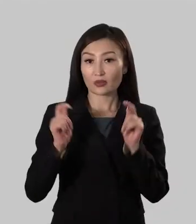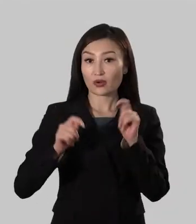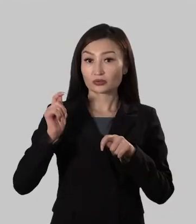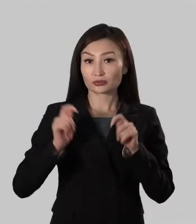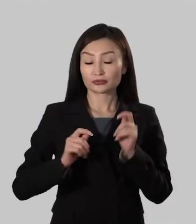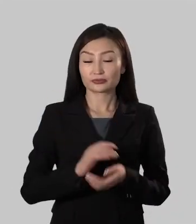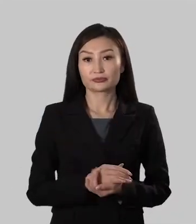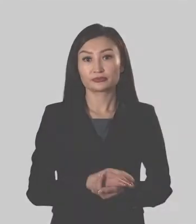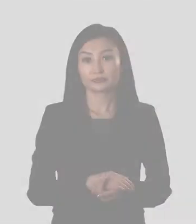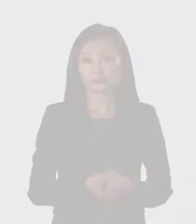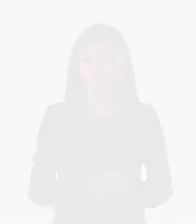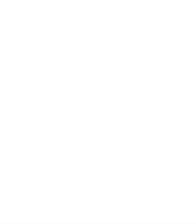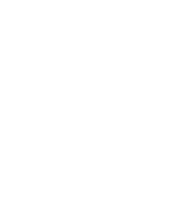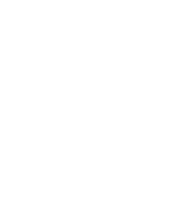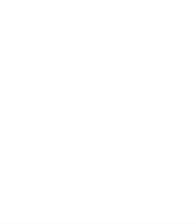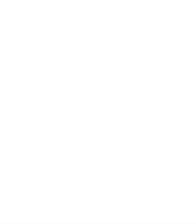Дождь.